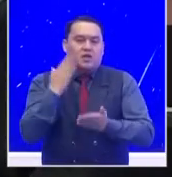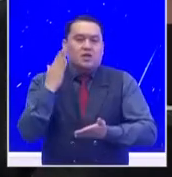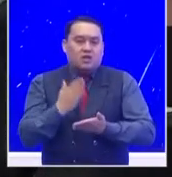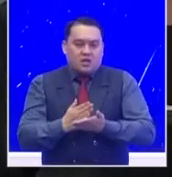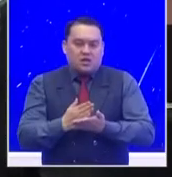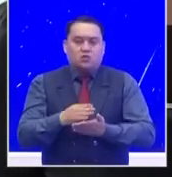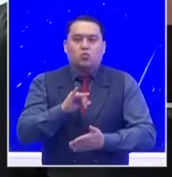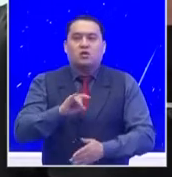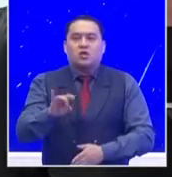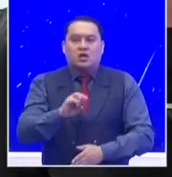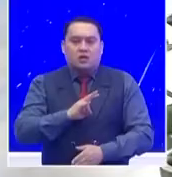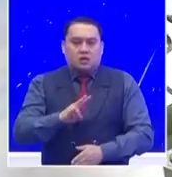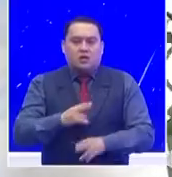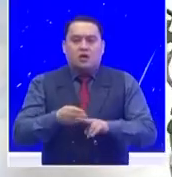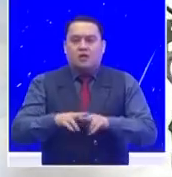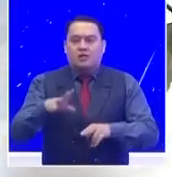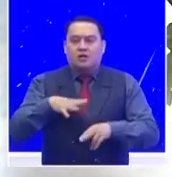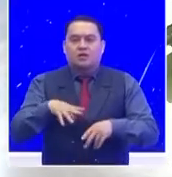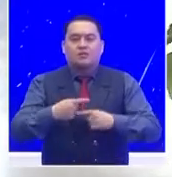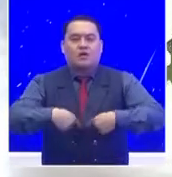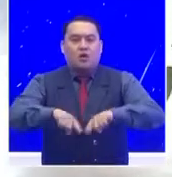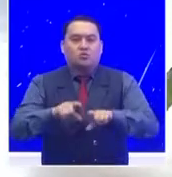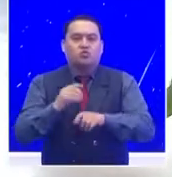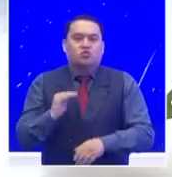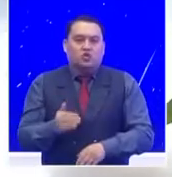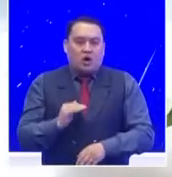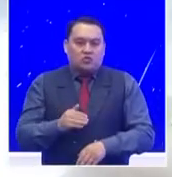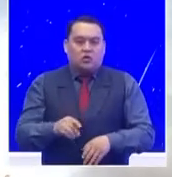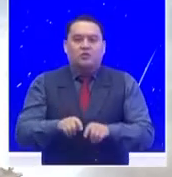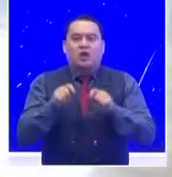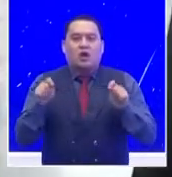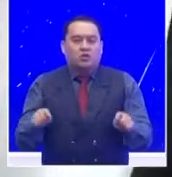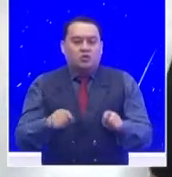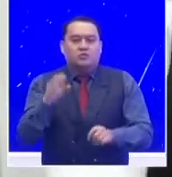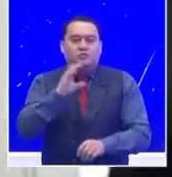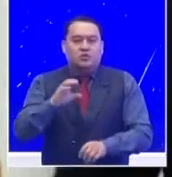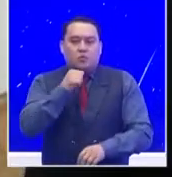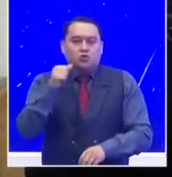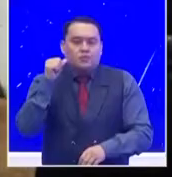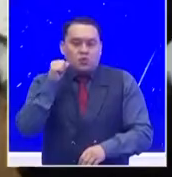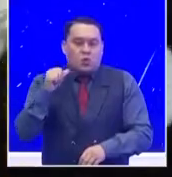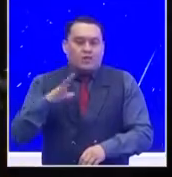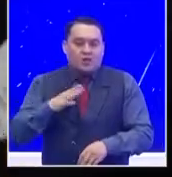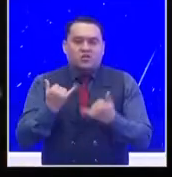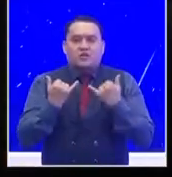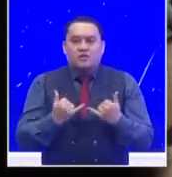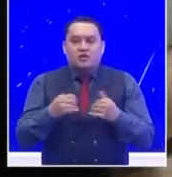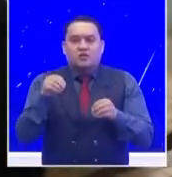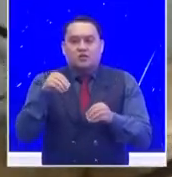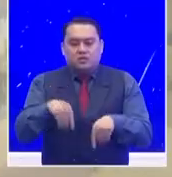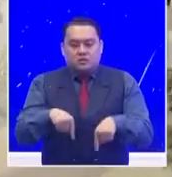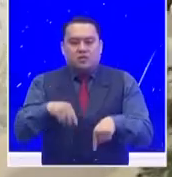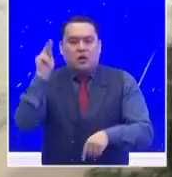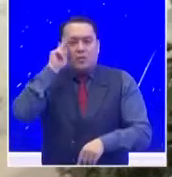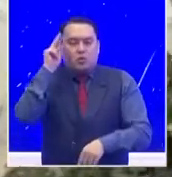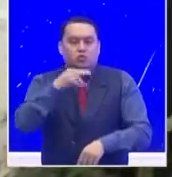такая и в Утиген-Батыре, школа-лицей «Квант». Частное учреждение образования открылось в сентябре прошлого года. Сейчас здесь обучаются